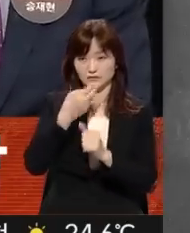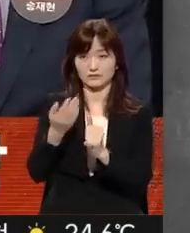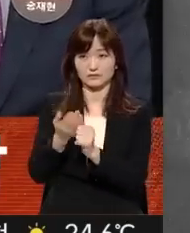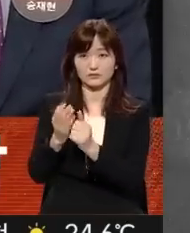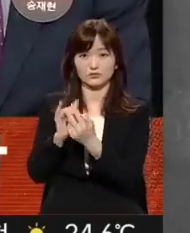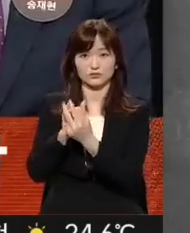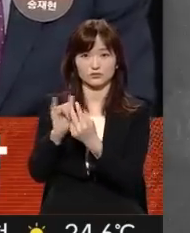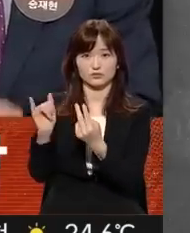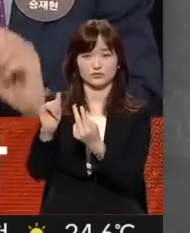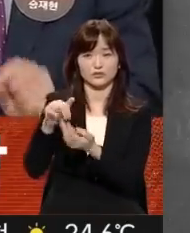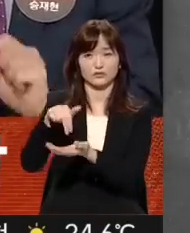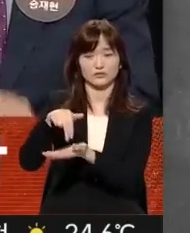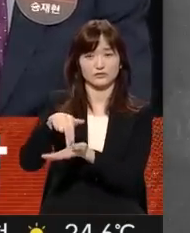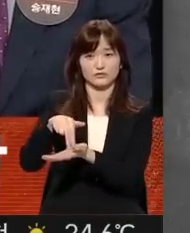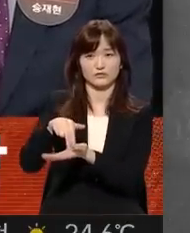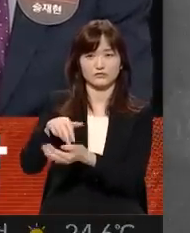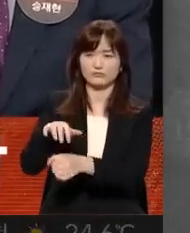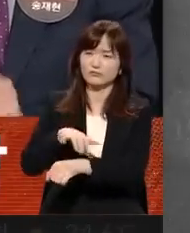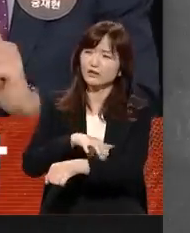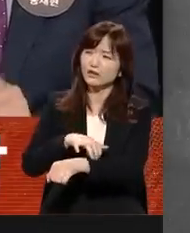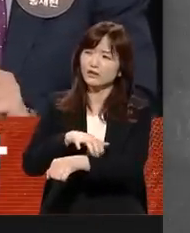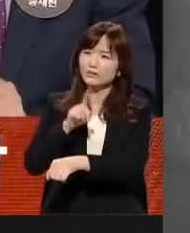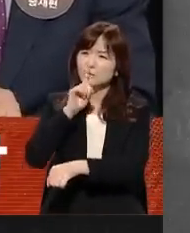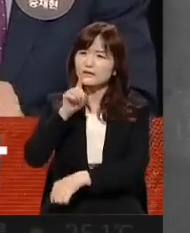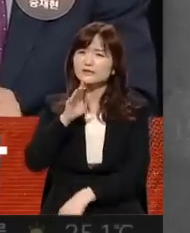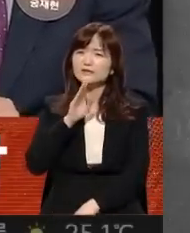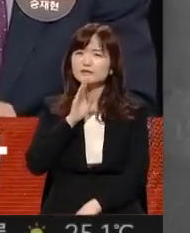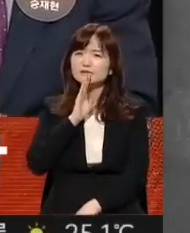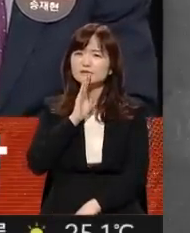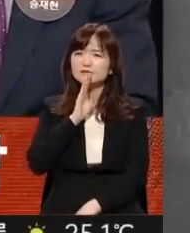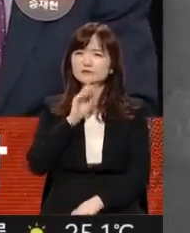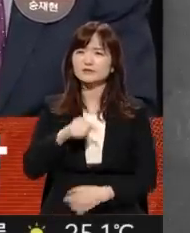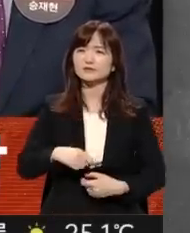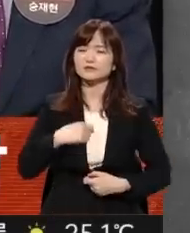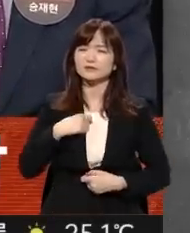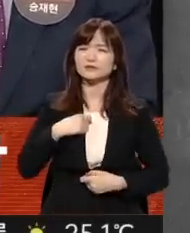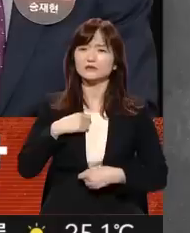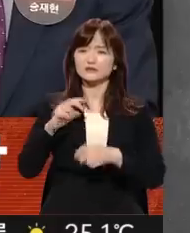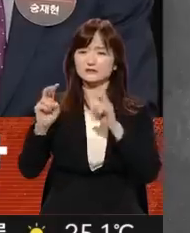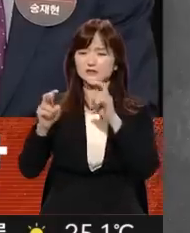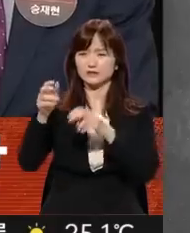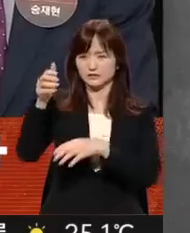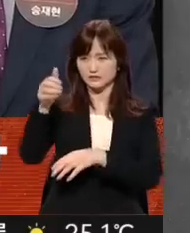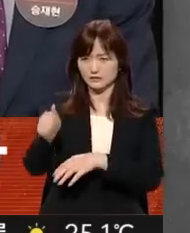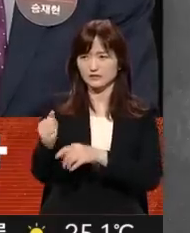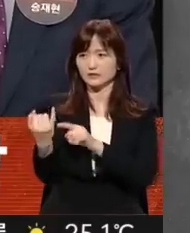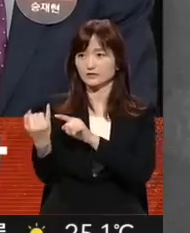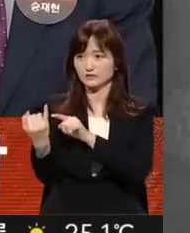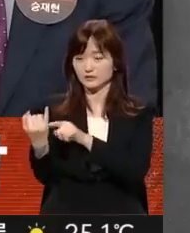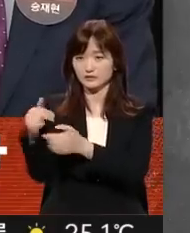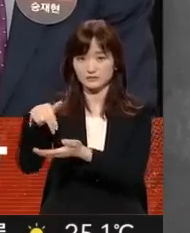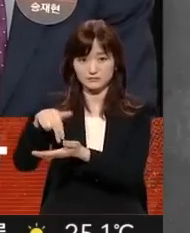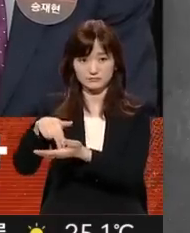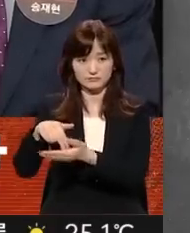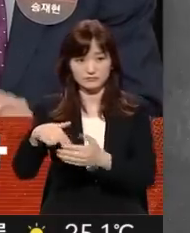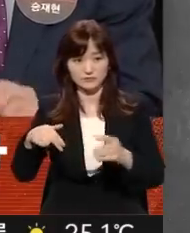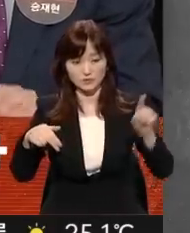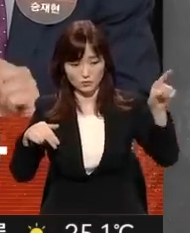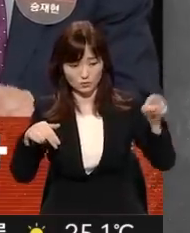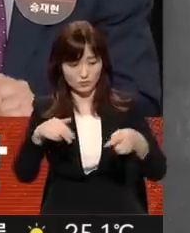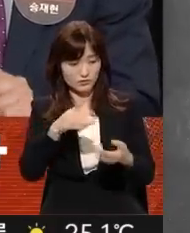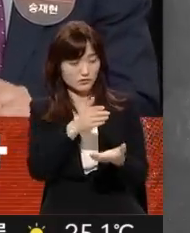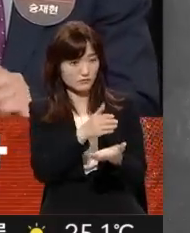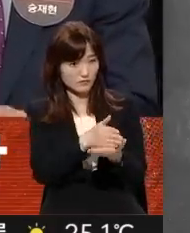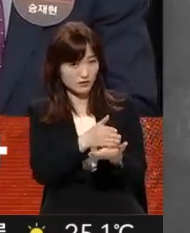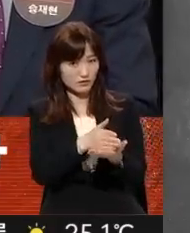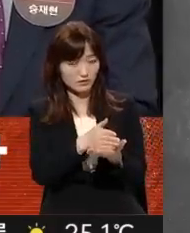굉장히 불편했다라고 생각합니다. 저 말이 진실이었다면 저는 사장님의 입장에서 어르신들 거절했다는 것 한편으로 이해가 되는 것이고 만약에